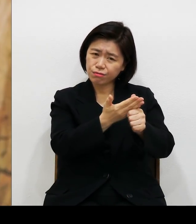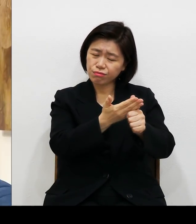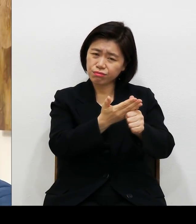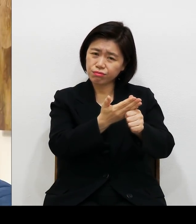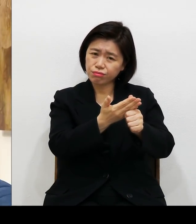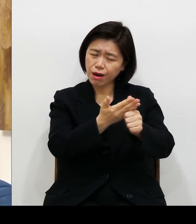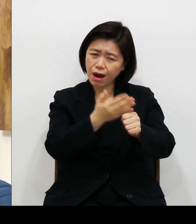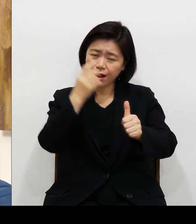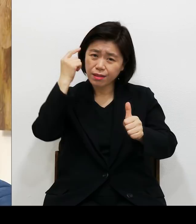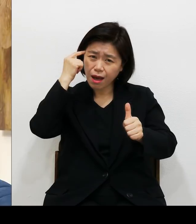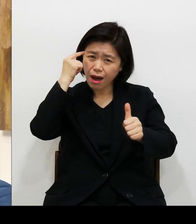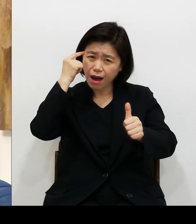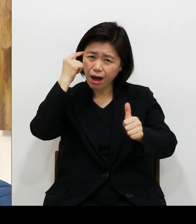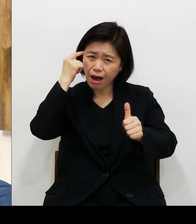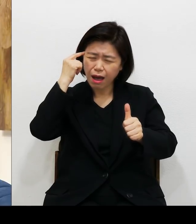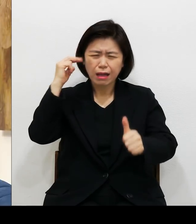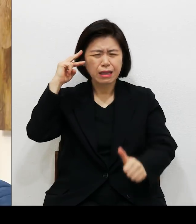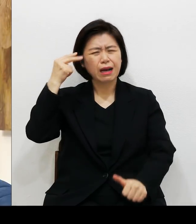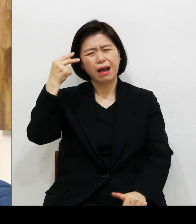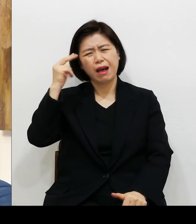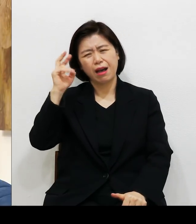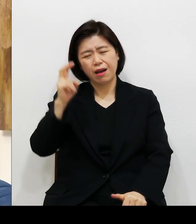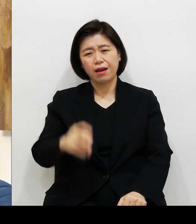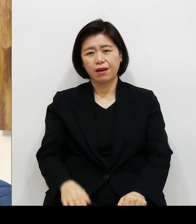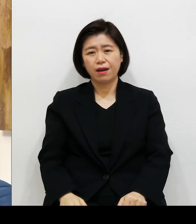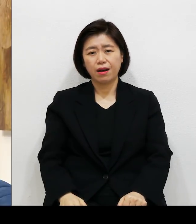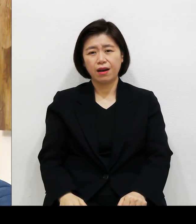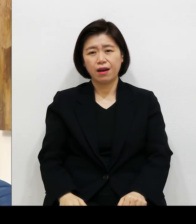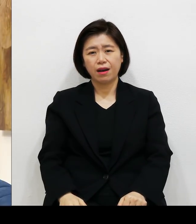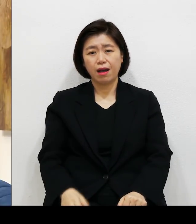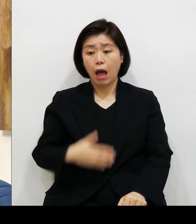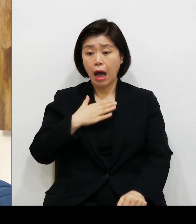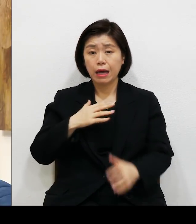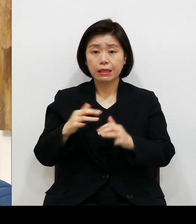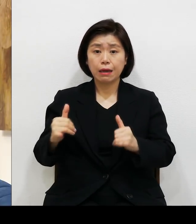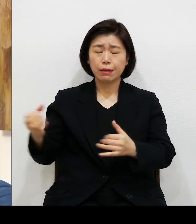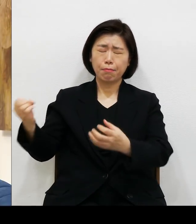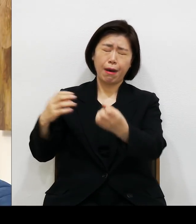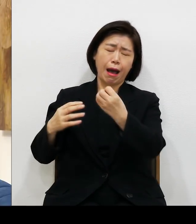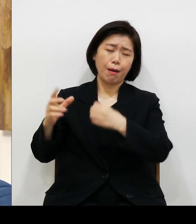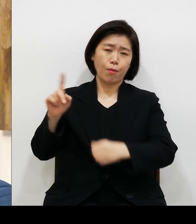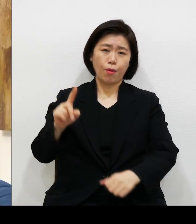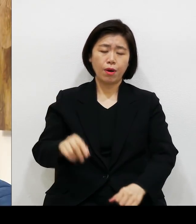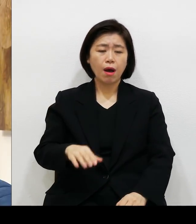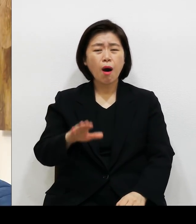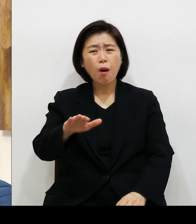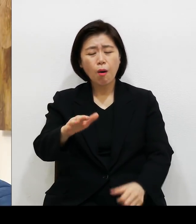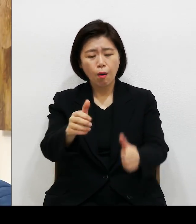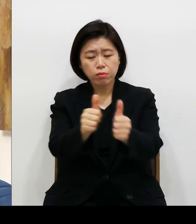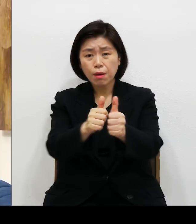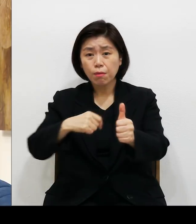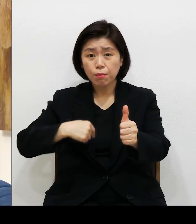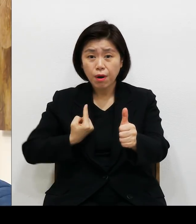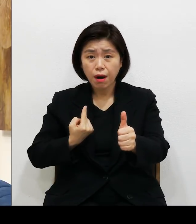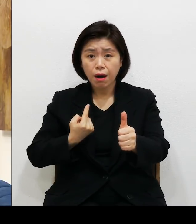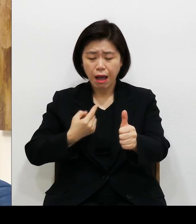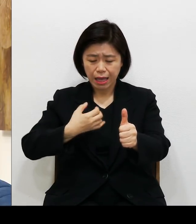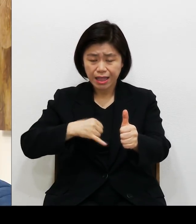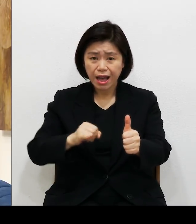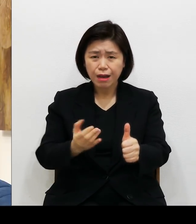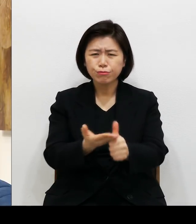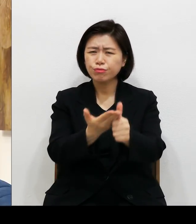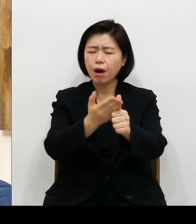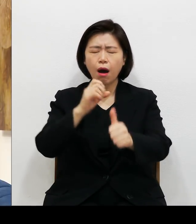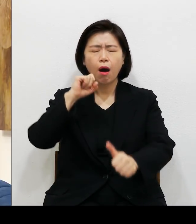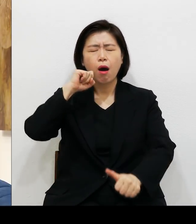뭐 네가 아이를 어떻게 키워? 남자 혼자서 아이를 어떻게 키워? 그지. 돈 벌어놓고 그 다음에 아이 다시 만나? 막 이런 말들이 그 말이 다